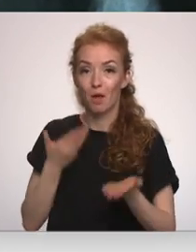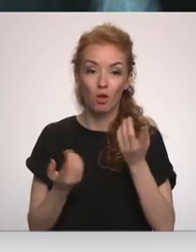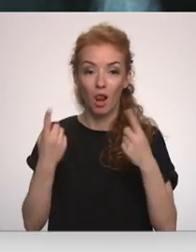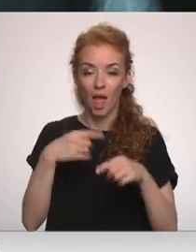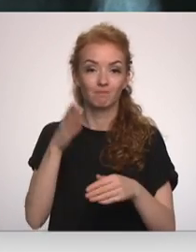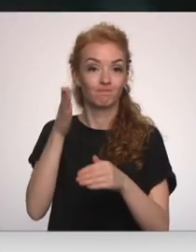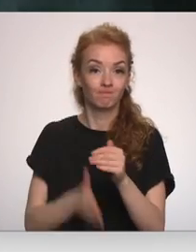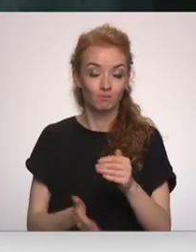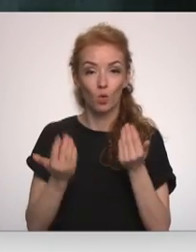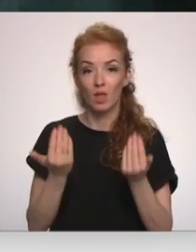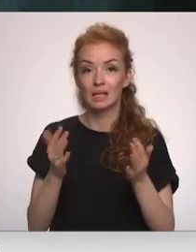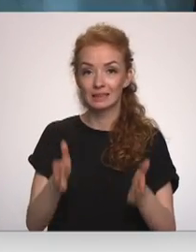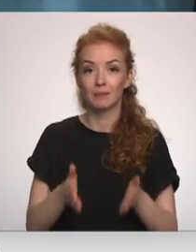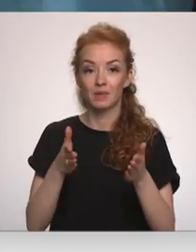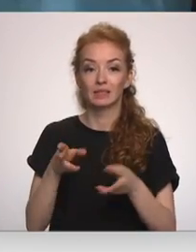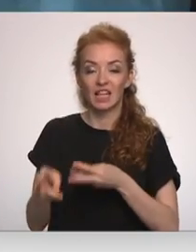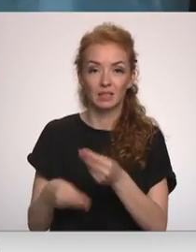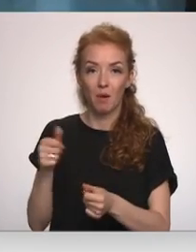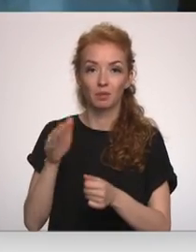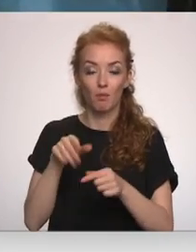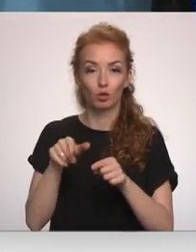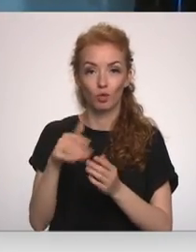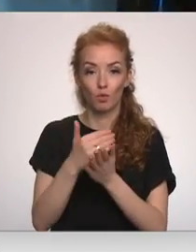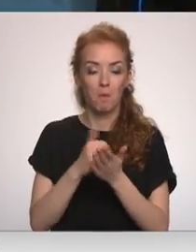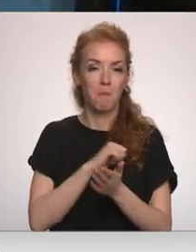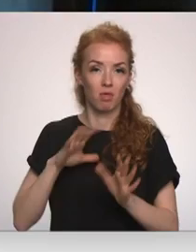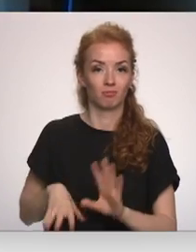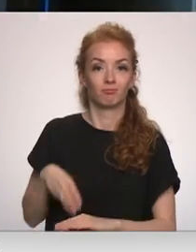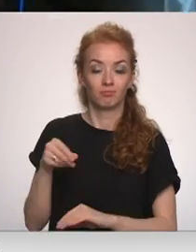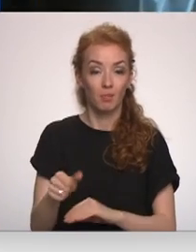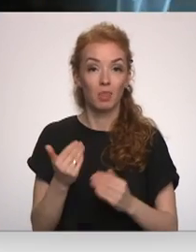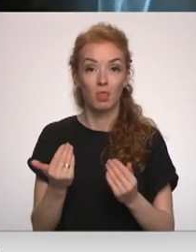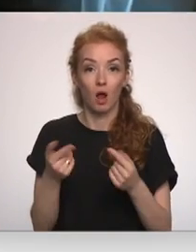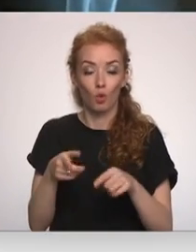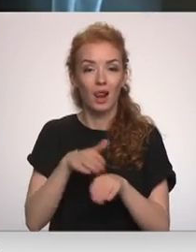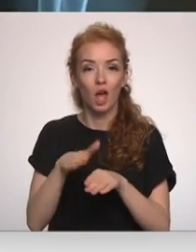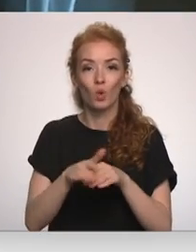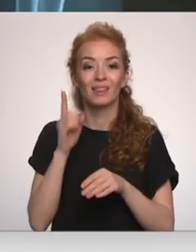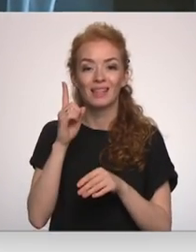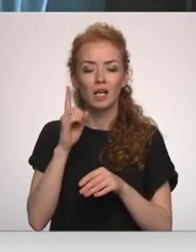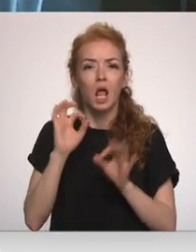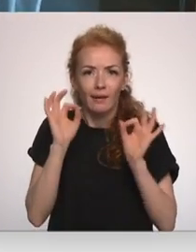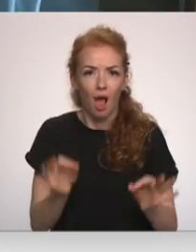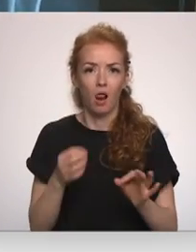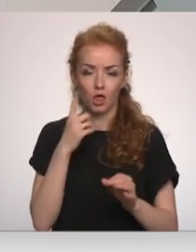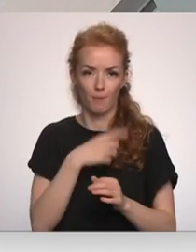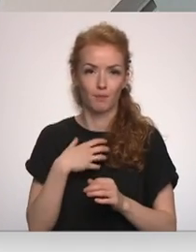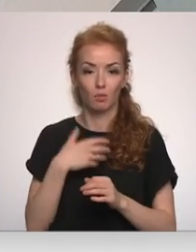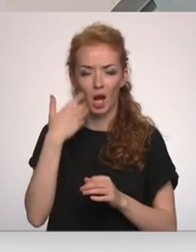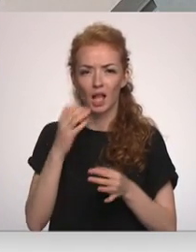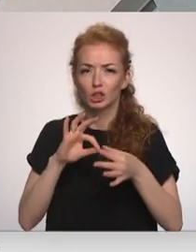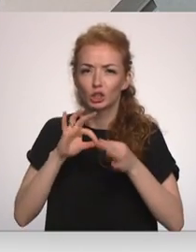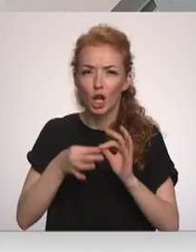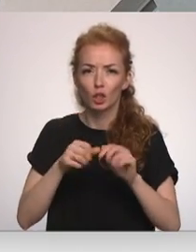gan ir beidzies, un nu slimnīca izmaksas par mākslīgo intelektu sēdz pati. Tādēļ to lieto tikai reāls nepieciešamības gadījumā, kad ir